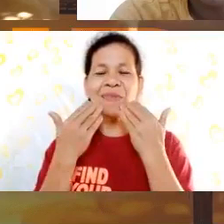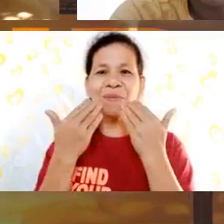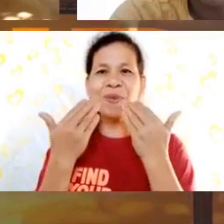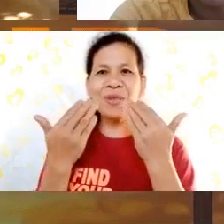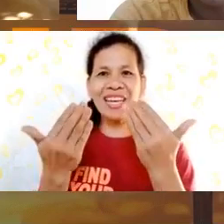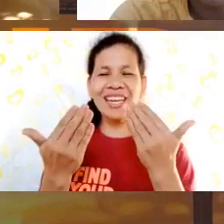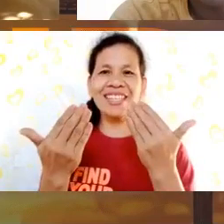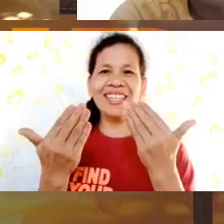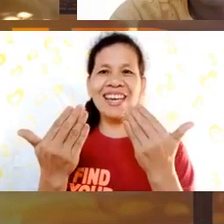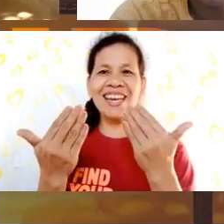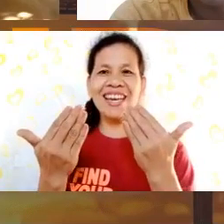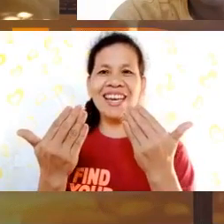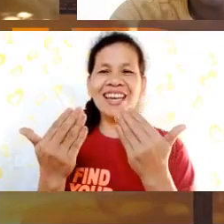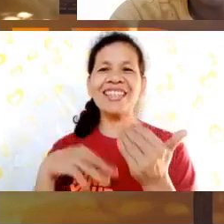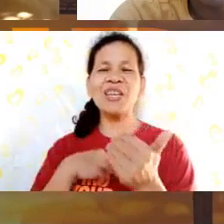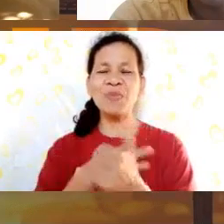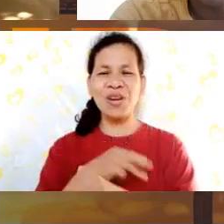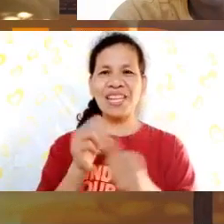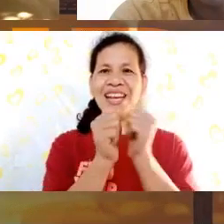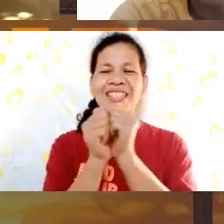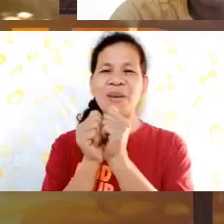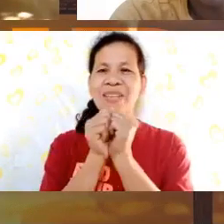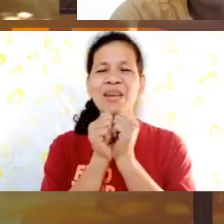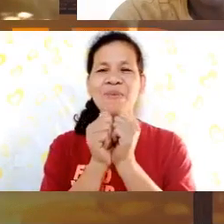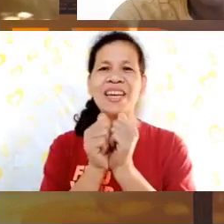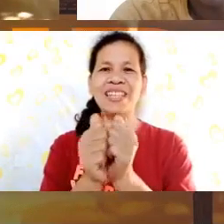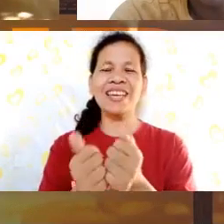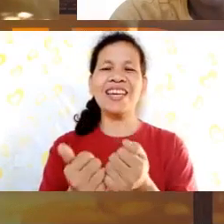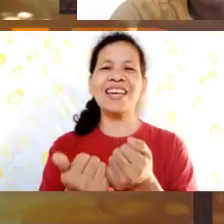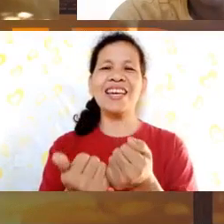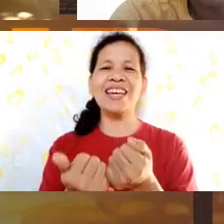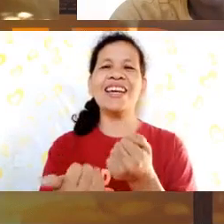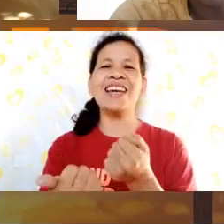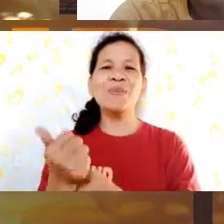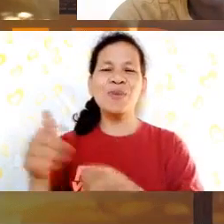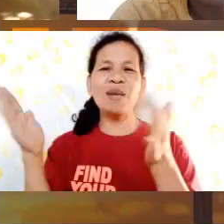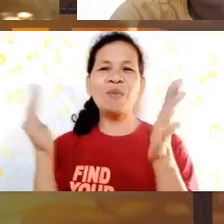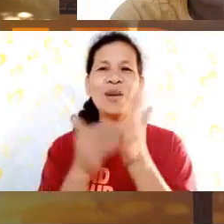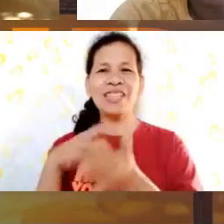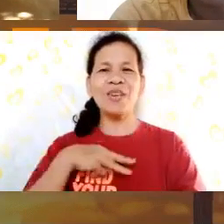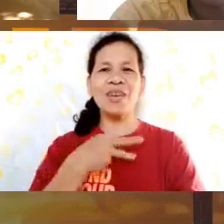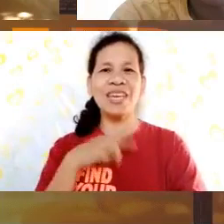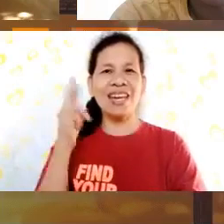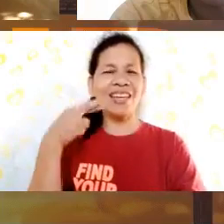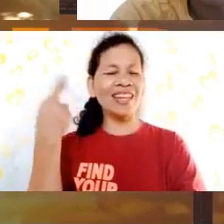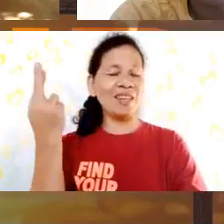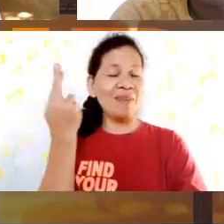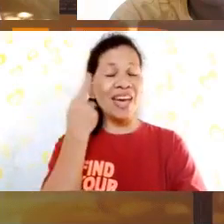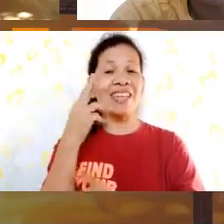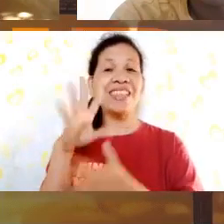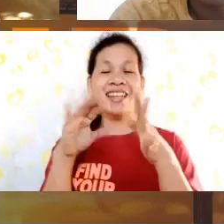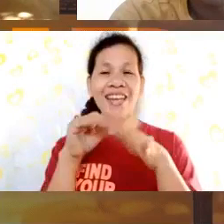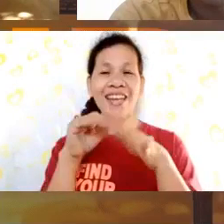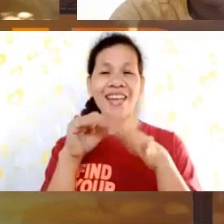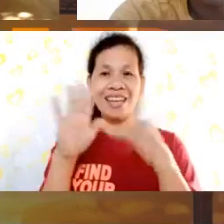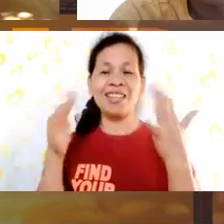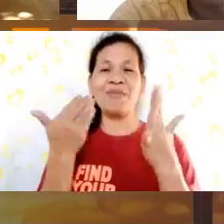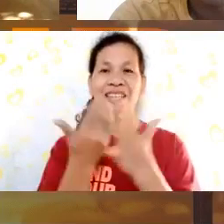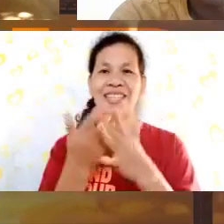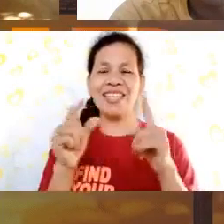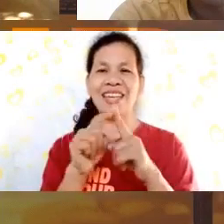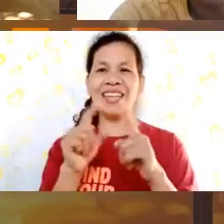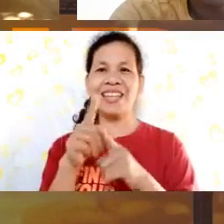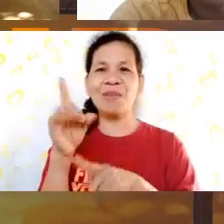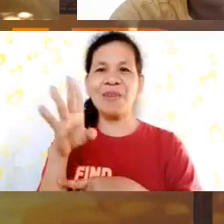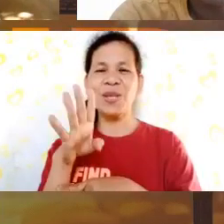Ayan, salamat po uli na tayo po ay nagkasama-sama at muli po ay tayo ay na-remind ng lahat ng